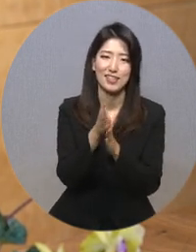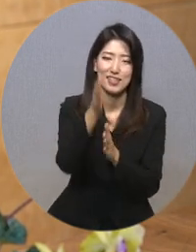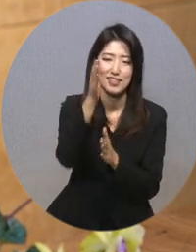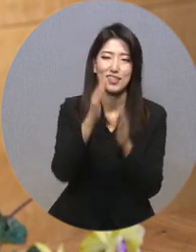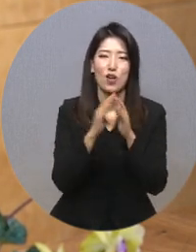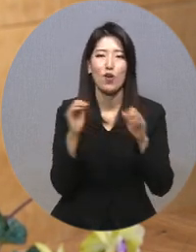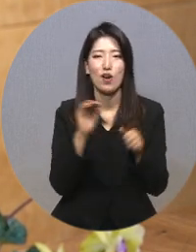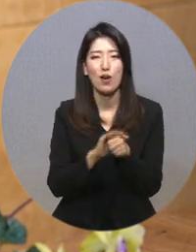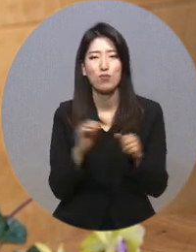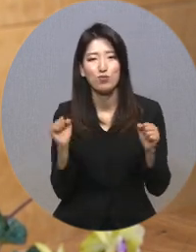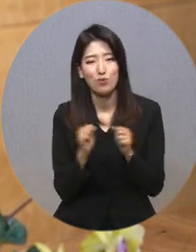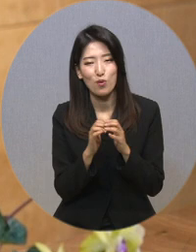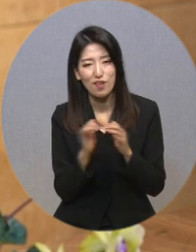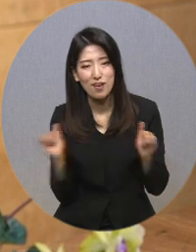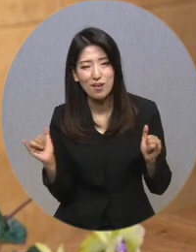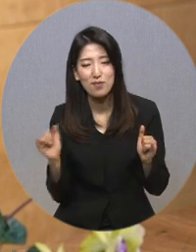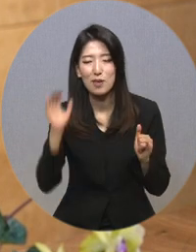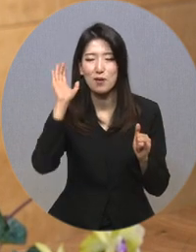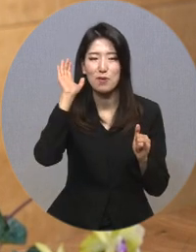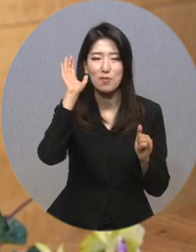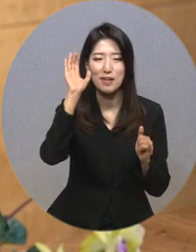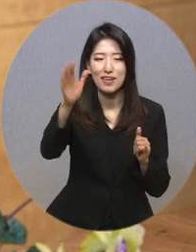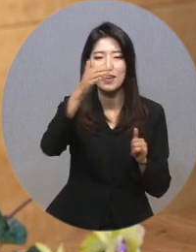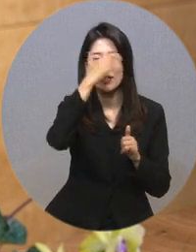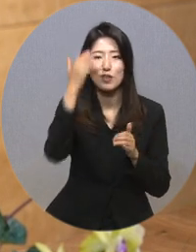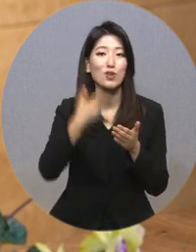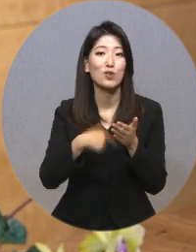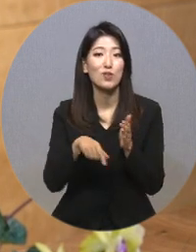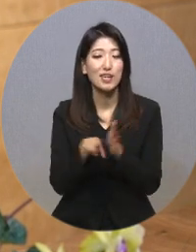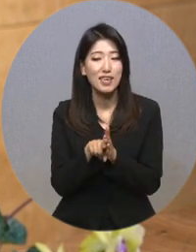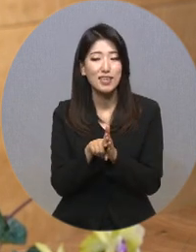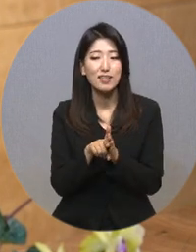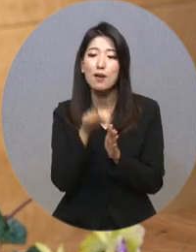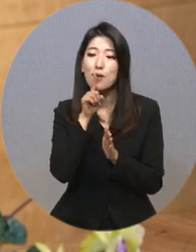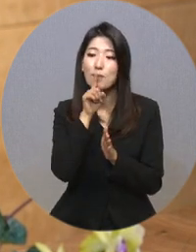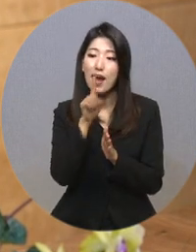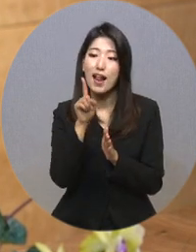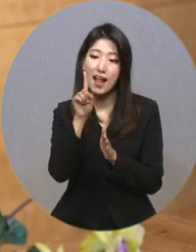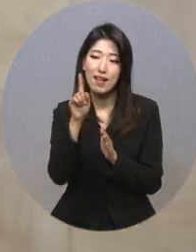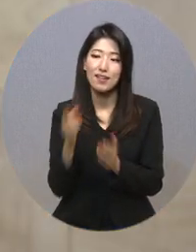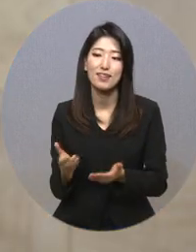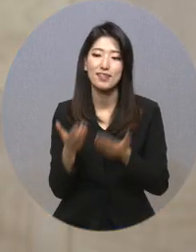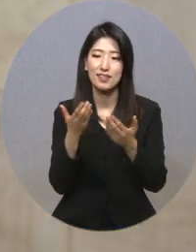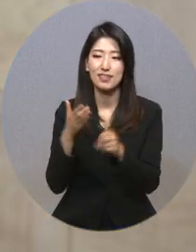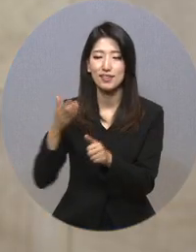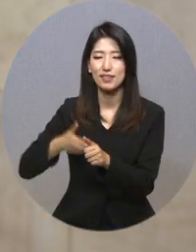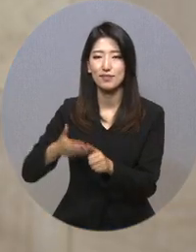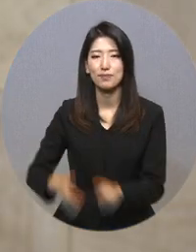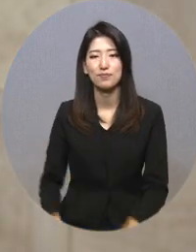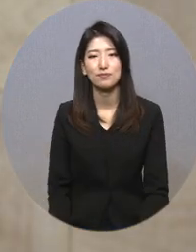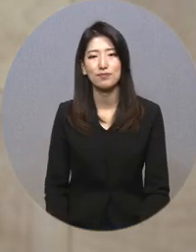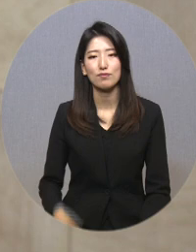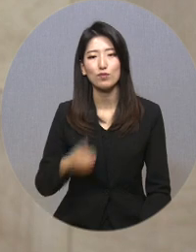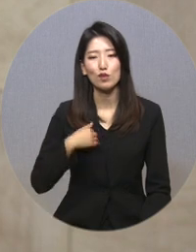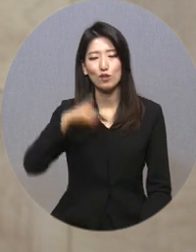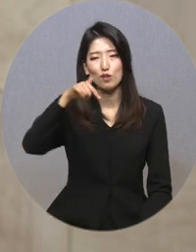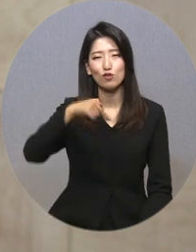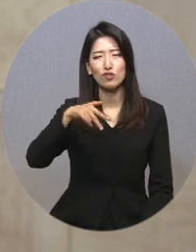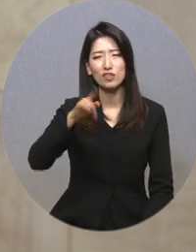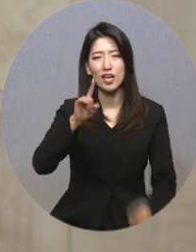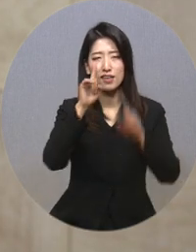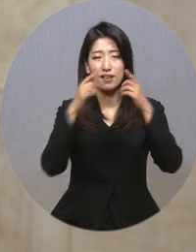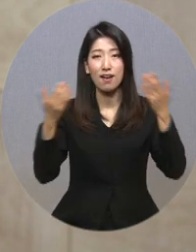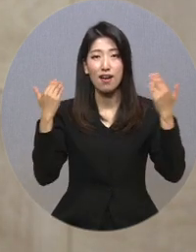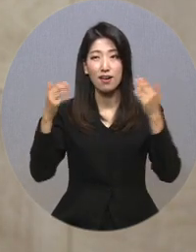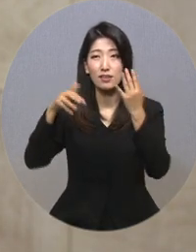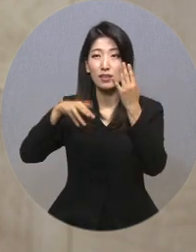여러분 그리고 또 미래 세대인 우리 청년들에게 한 말씀 부탁드리겠습니다. 저희 군장대학교는 4차